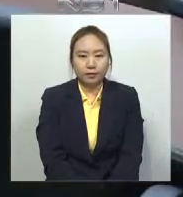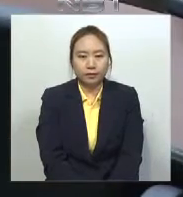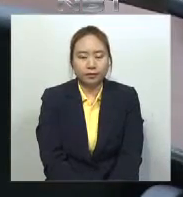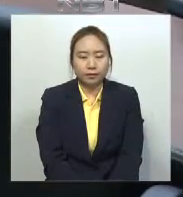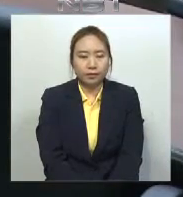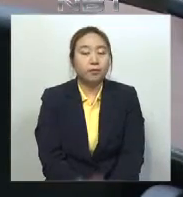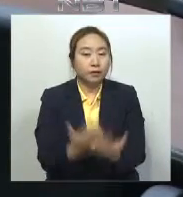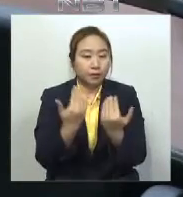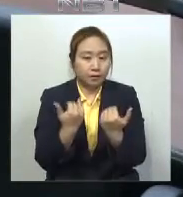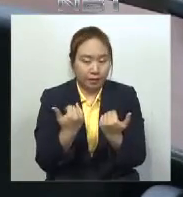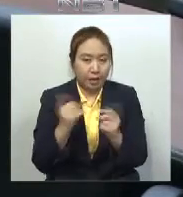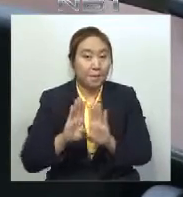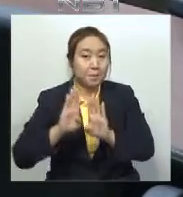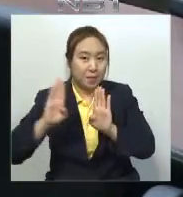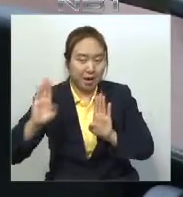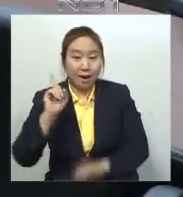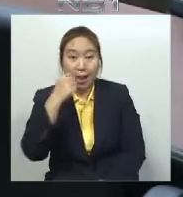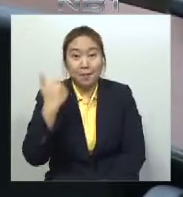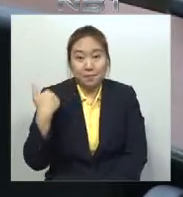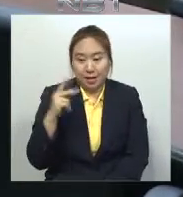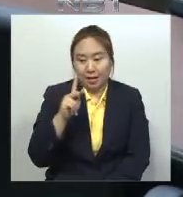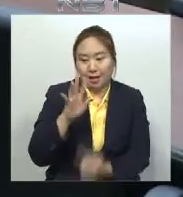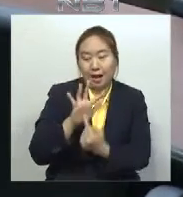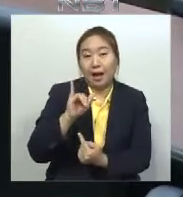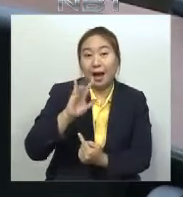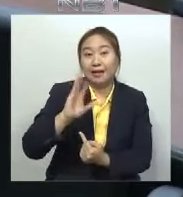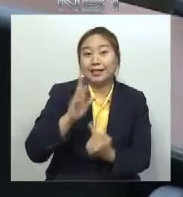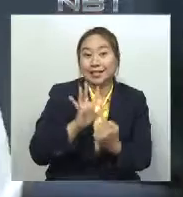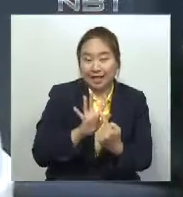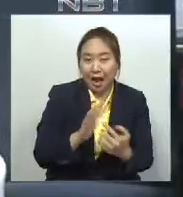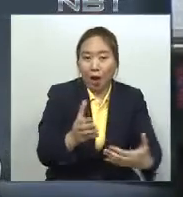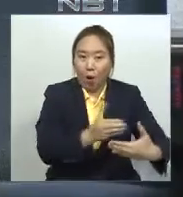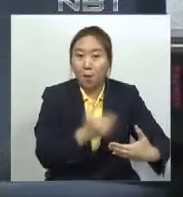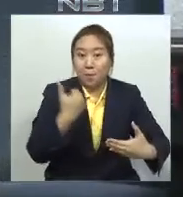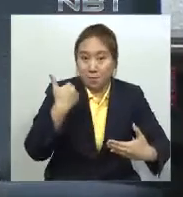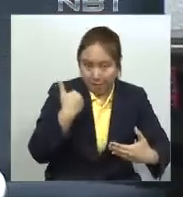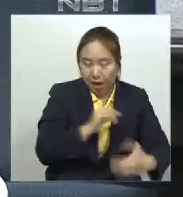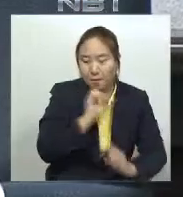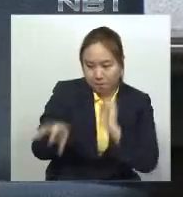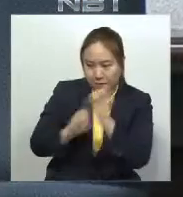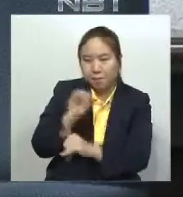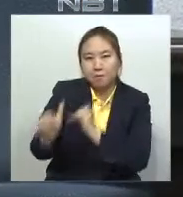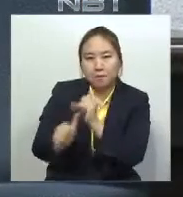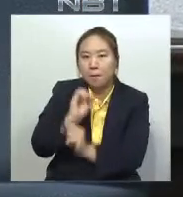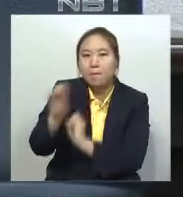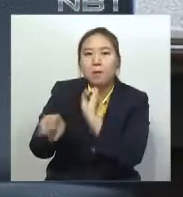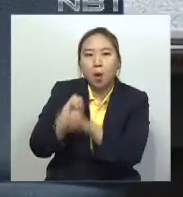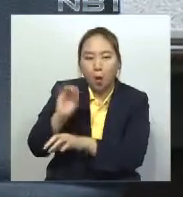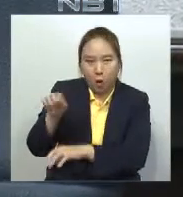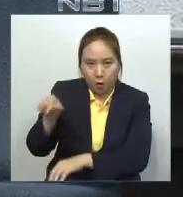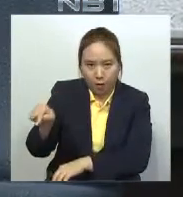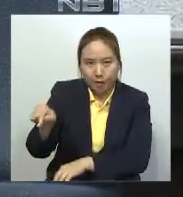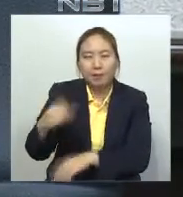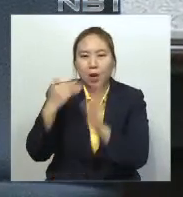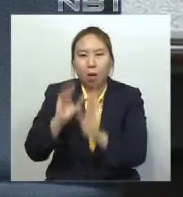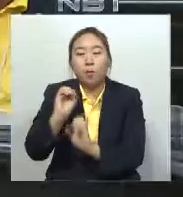สำหรับการเปิดรับแจ้งการครอบครองนะคะล่าสุดเนี่ยก็มีผู้ไปแจ้งแล้วจำนวน906รายเป็นผู้ประกอบวิชาชีพ